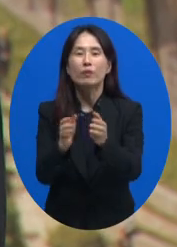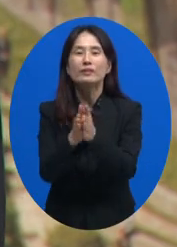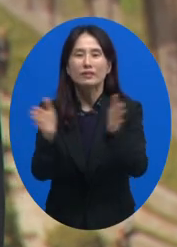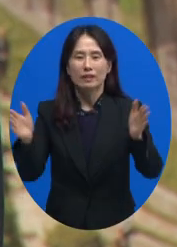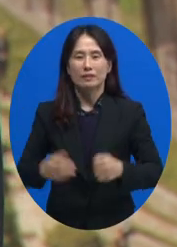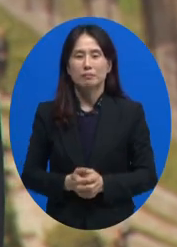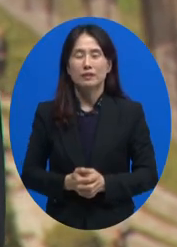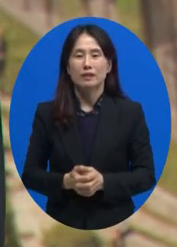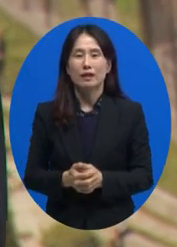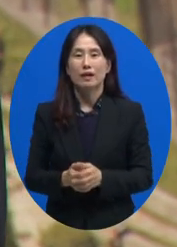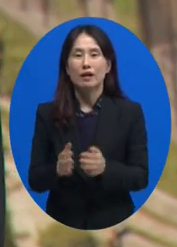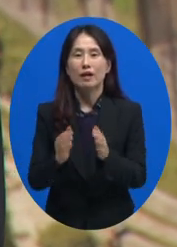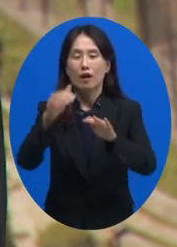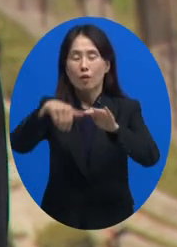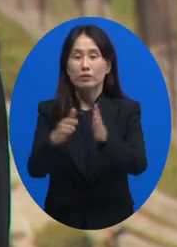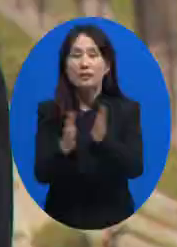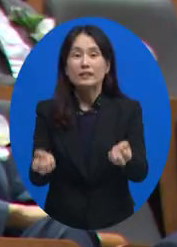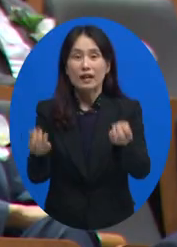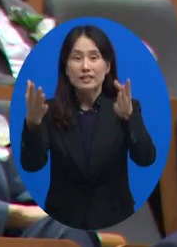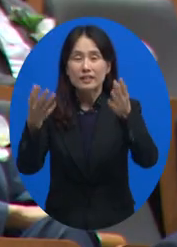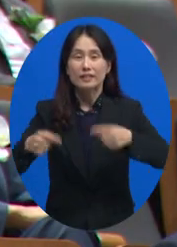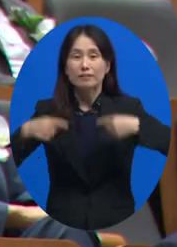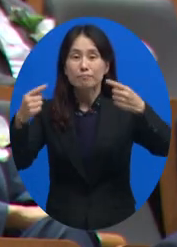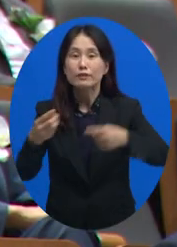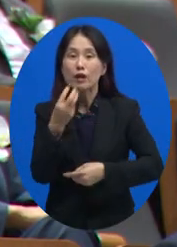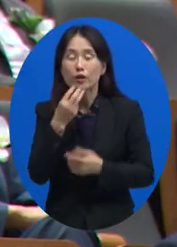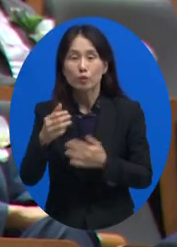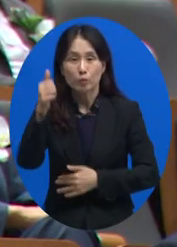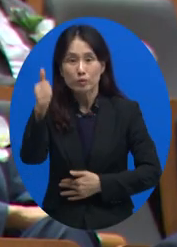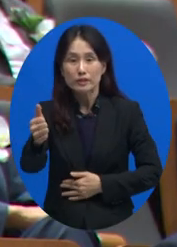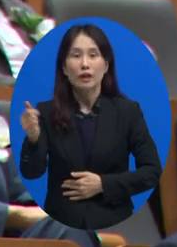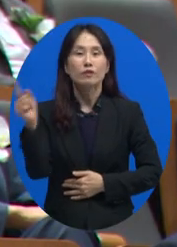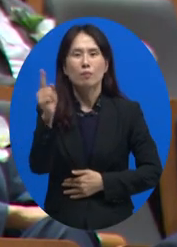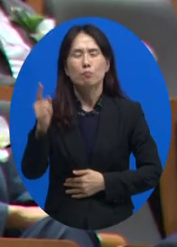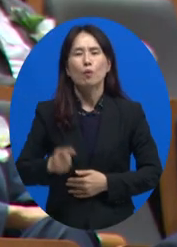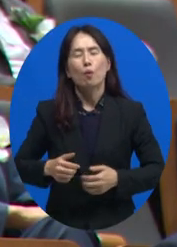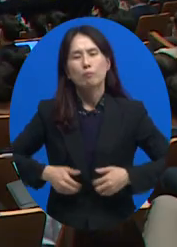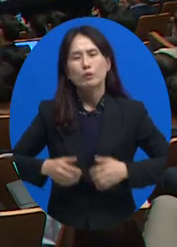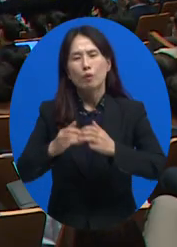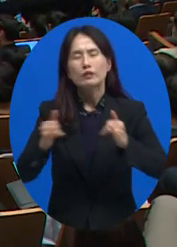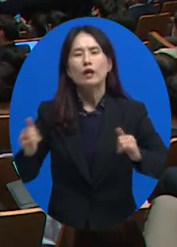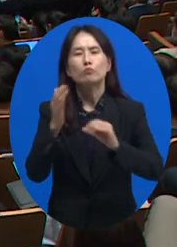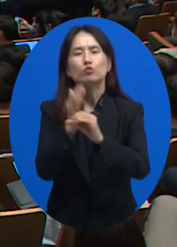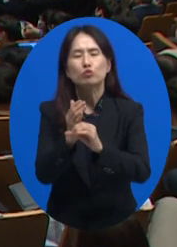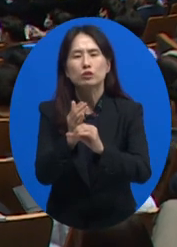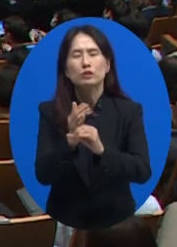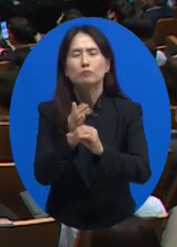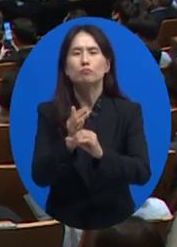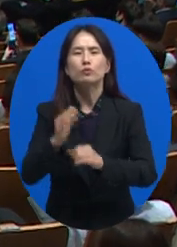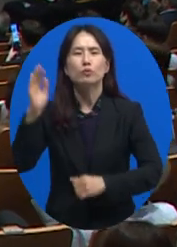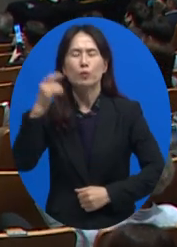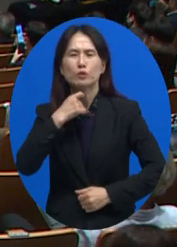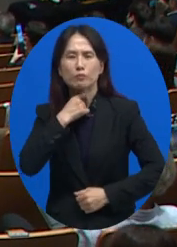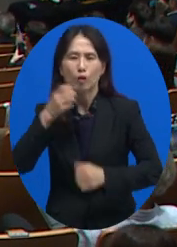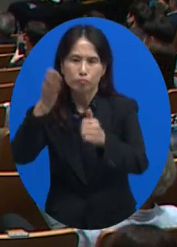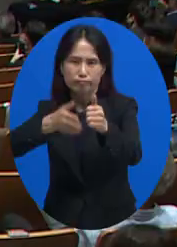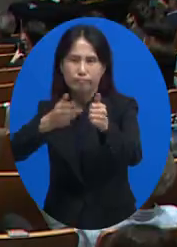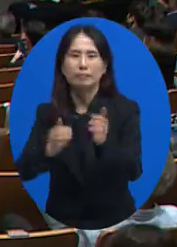들어갔습니다. 착공식에 참석한 김동연 경기도지사는 수요자 중심의 도서관이 되길 바란다며 당부의 말을